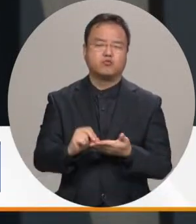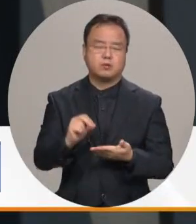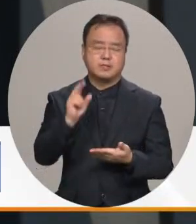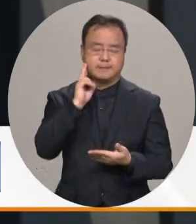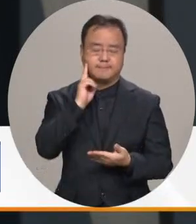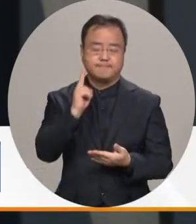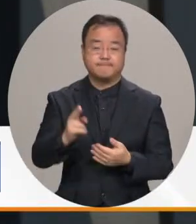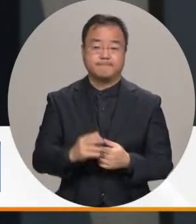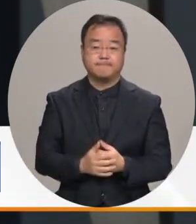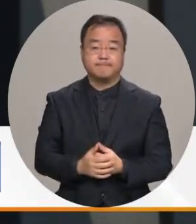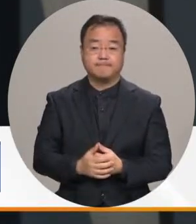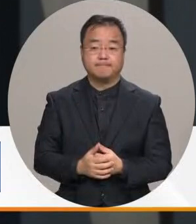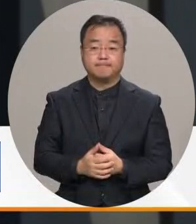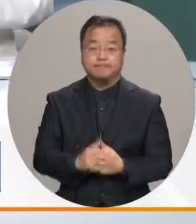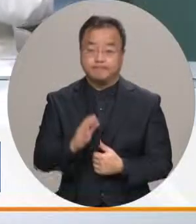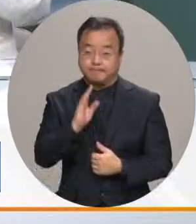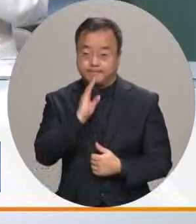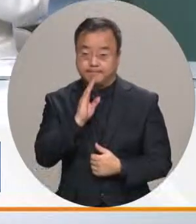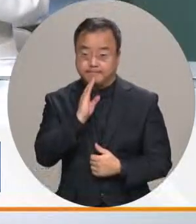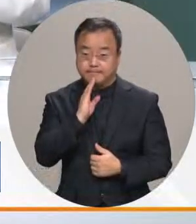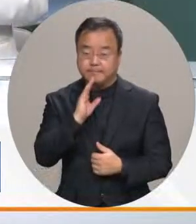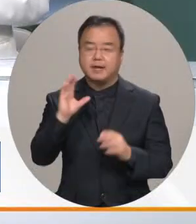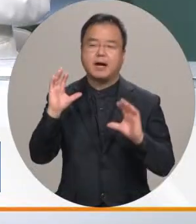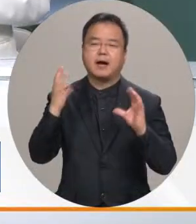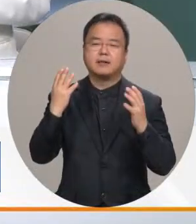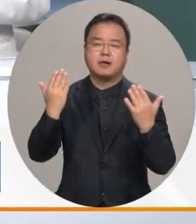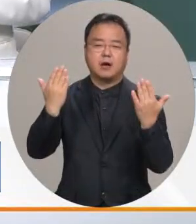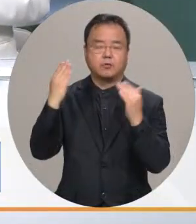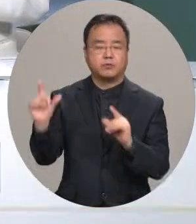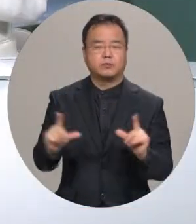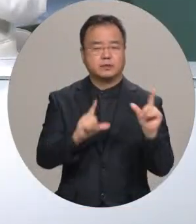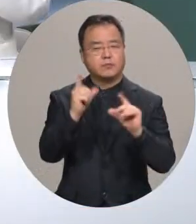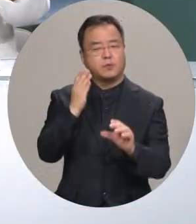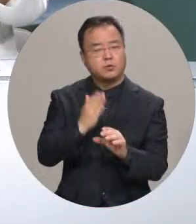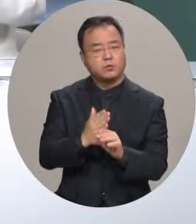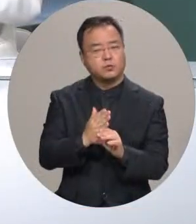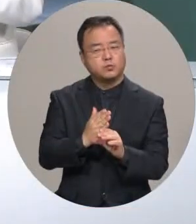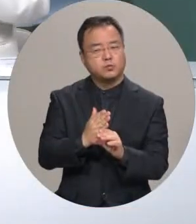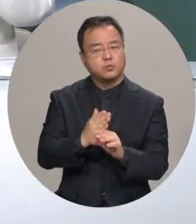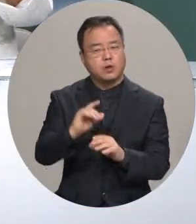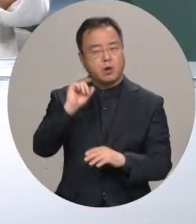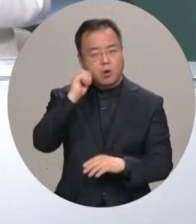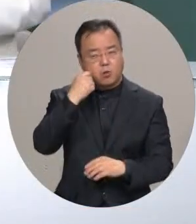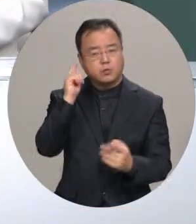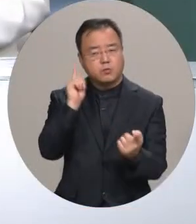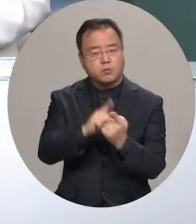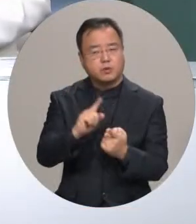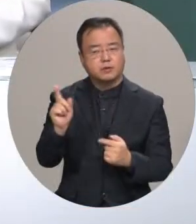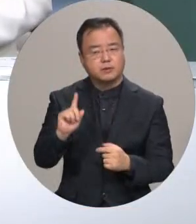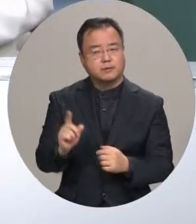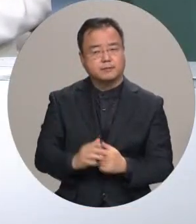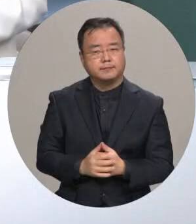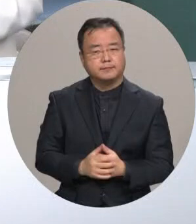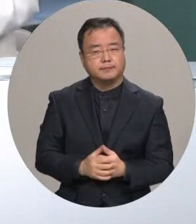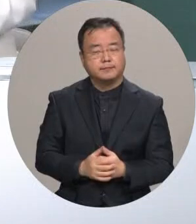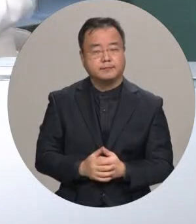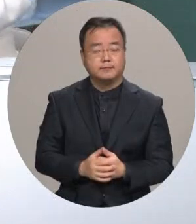수 있습니다. 그렇다면 이 아이들이 학교 생활을 하는 중에는 구체적으로 좀 어떤 어려움들을 겪는지도 궁금한데요.